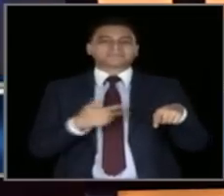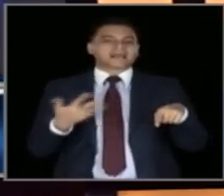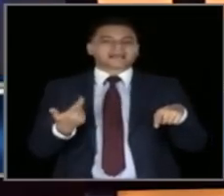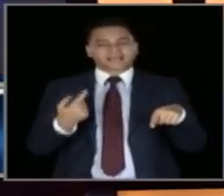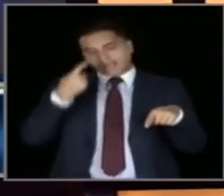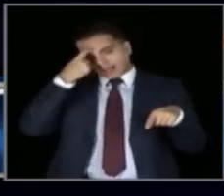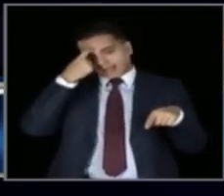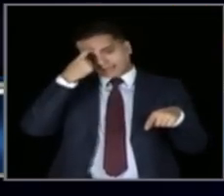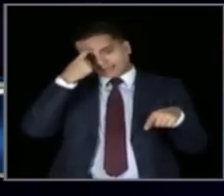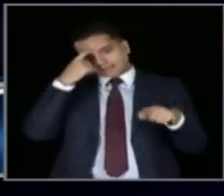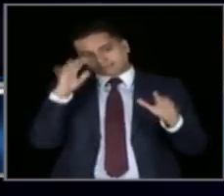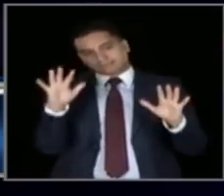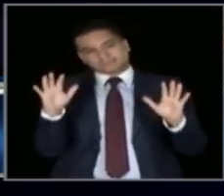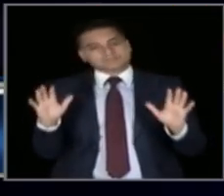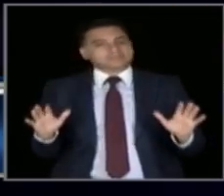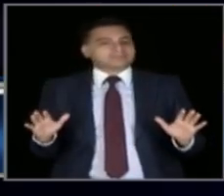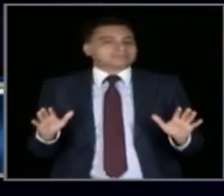الهند. الهند.